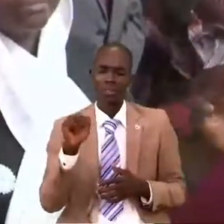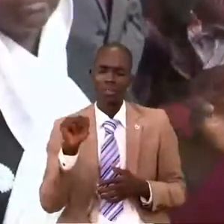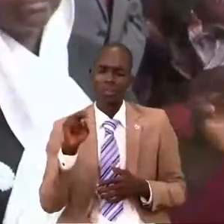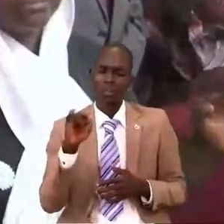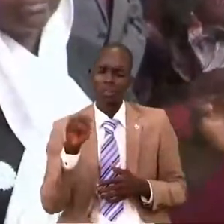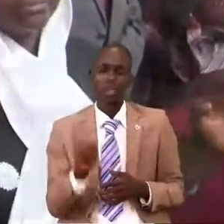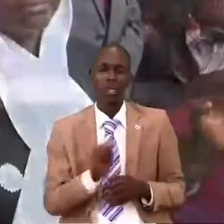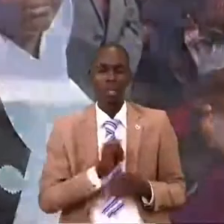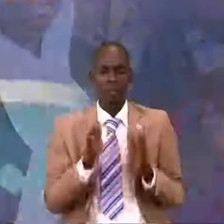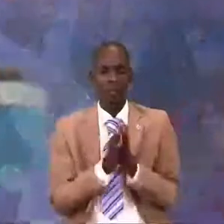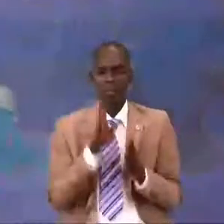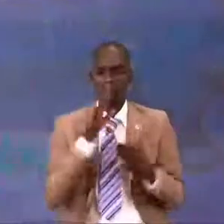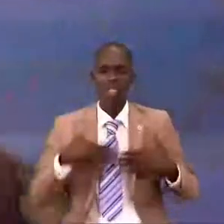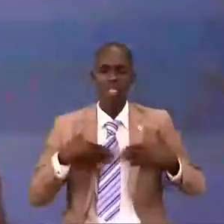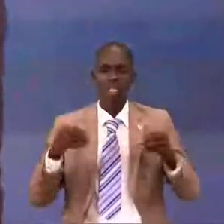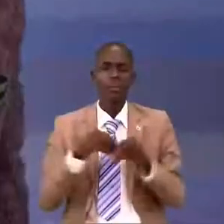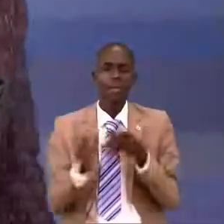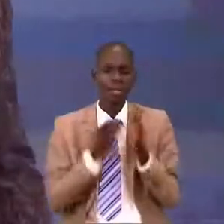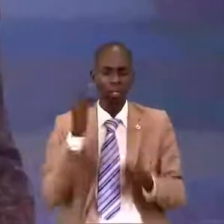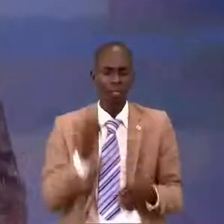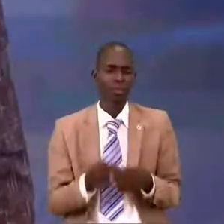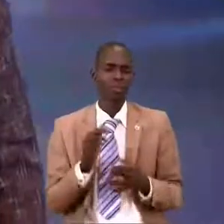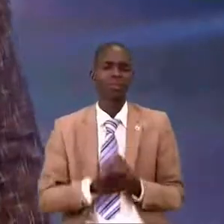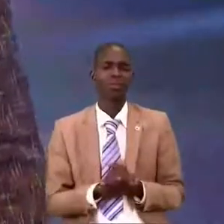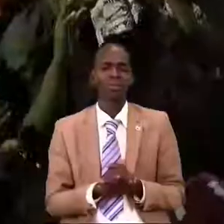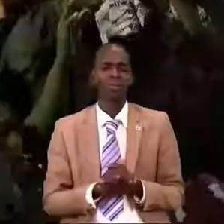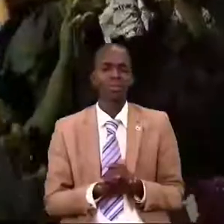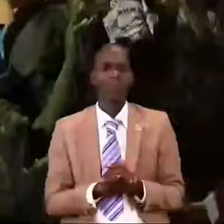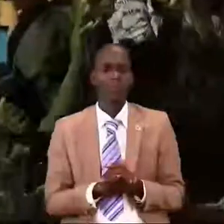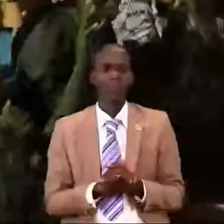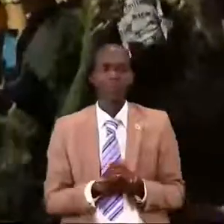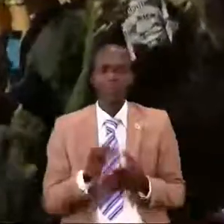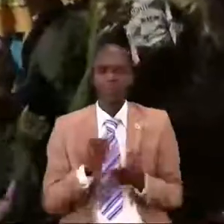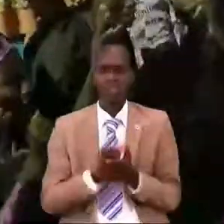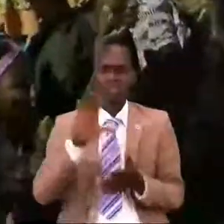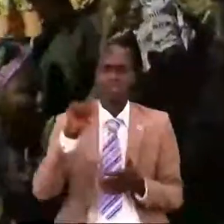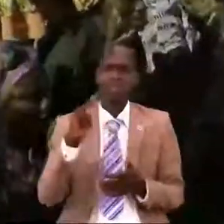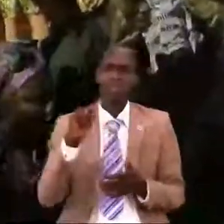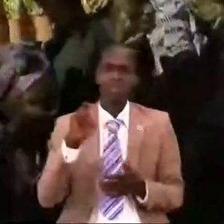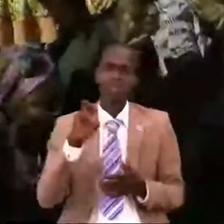Cancer de la prostate, tu es guéri maintenant au nom de Jésus.